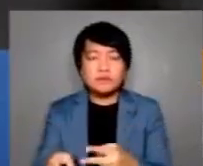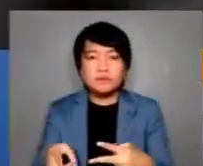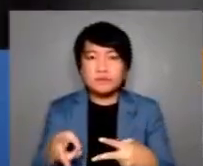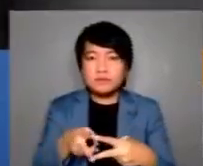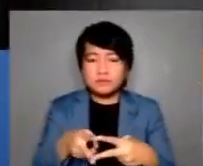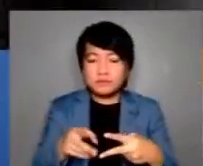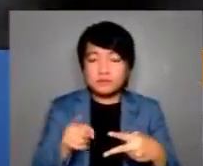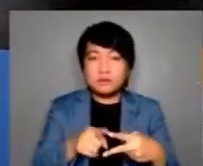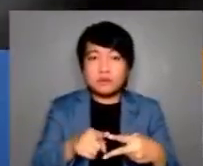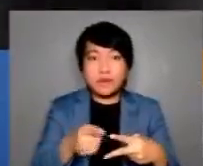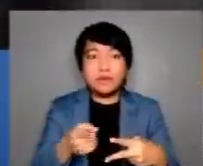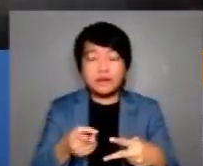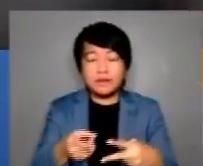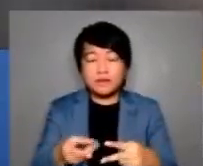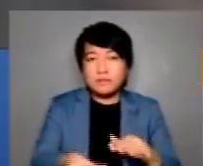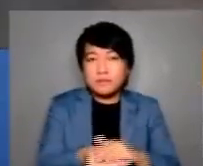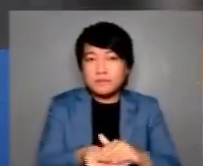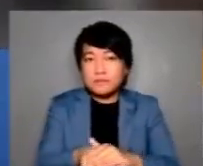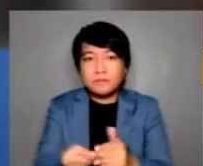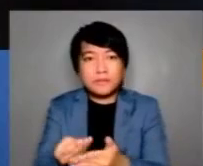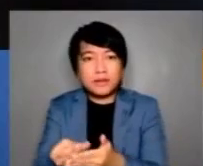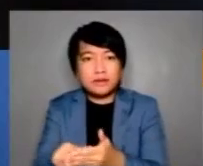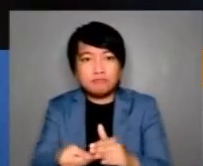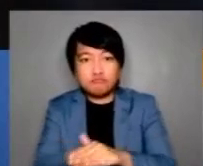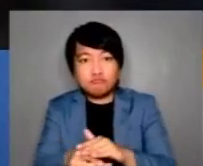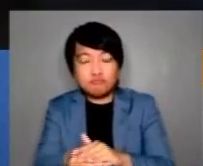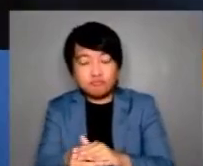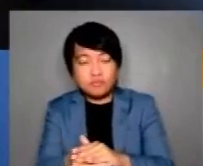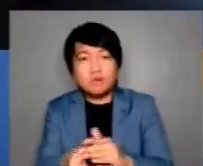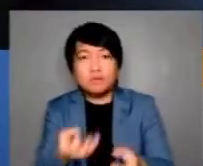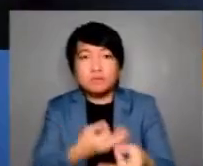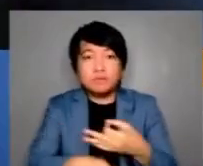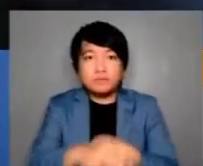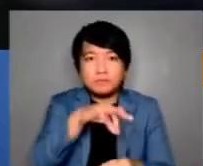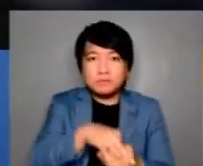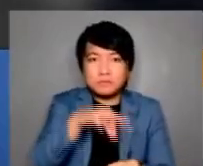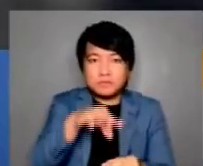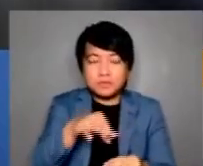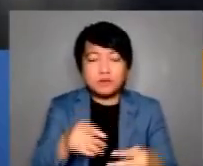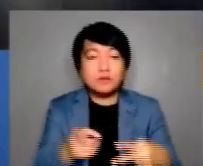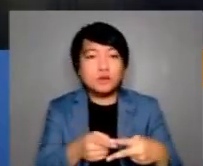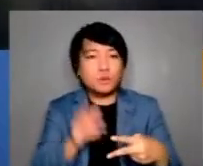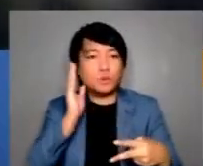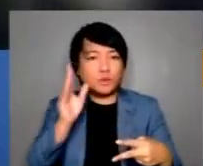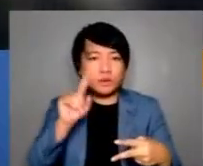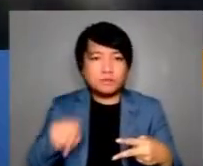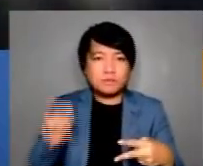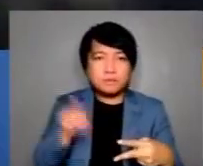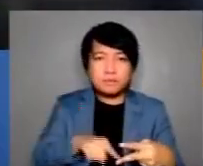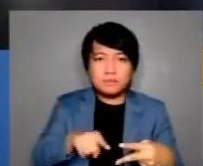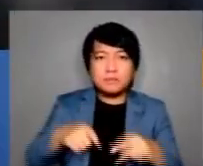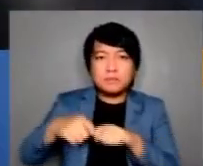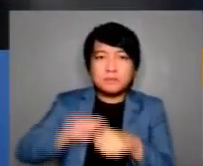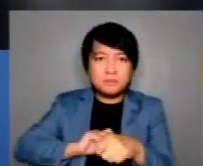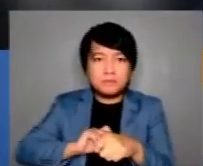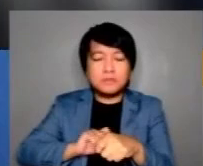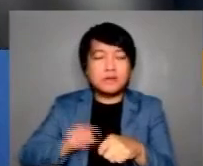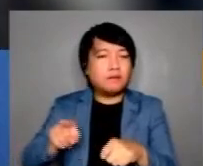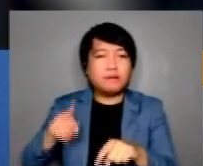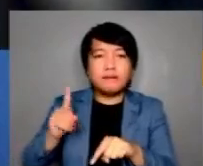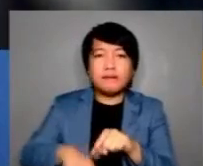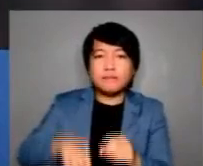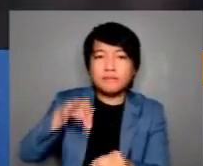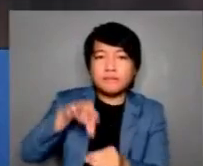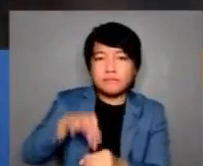boto mga kandidato po yan pag ikaw kandidato pepwede kang humarap sa kasong disqualification ibig sabihin maka-cycle